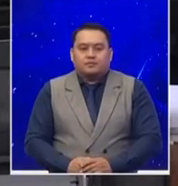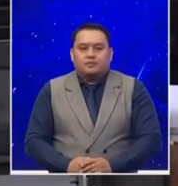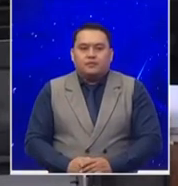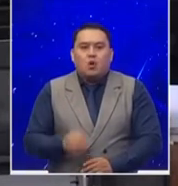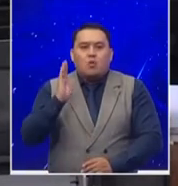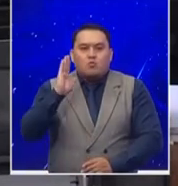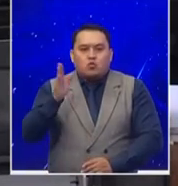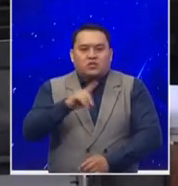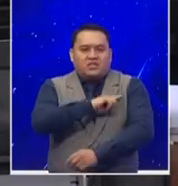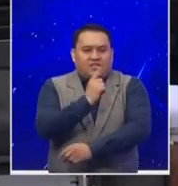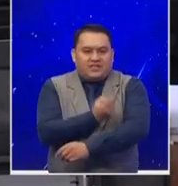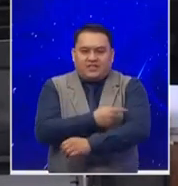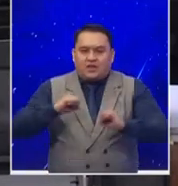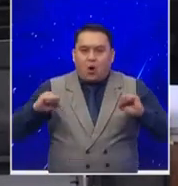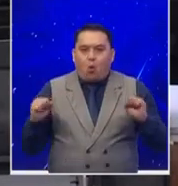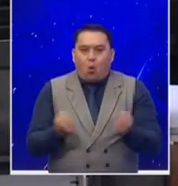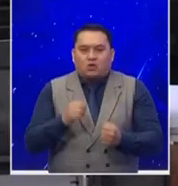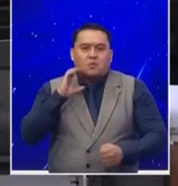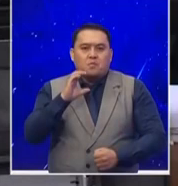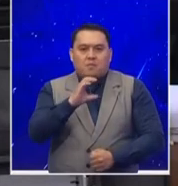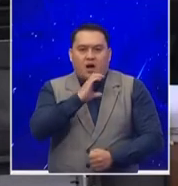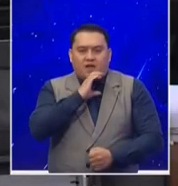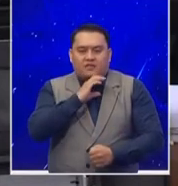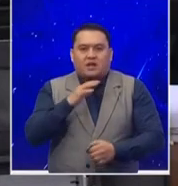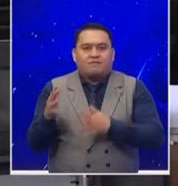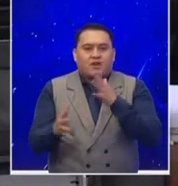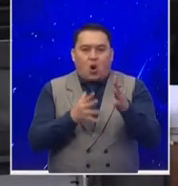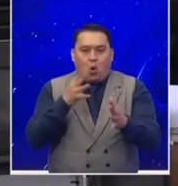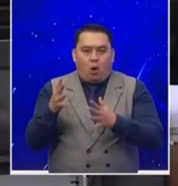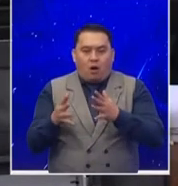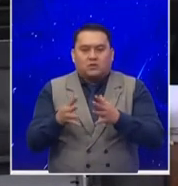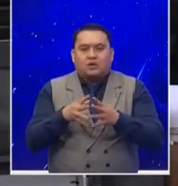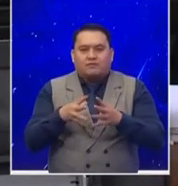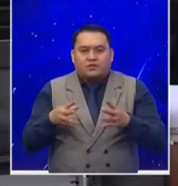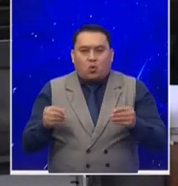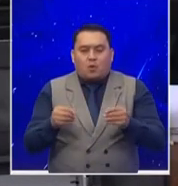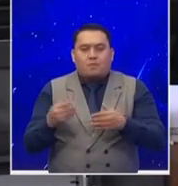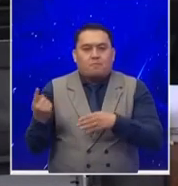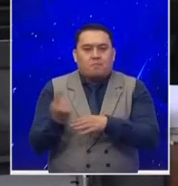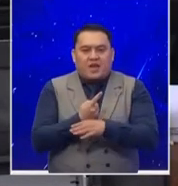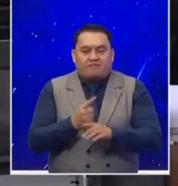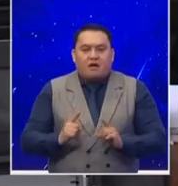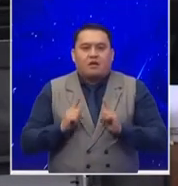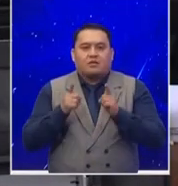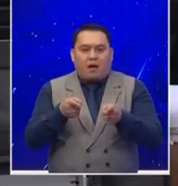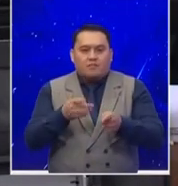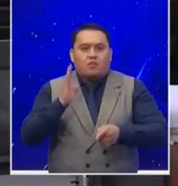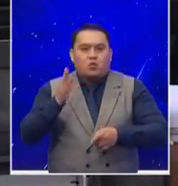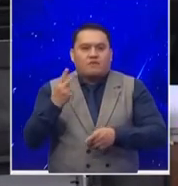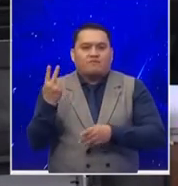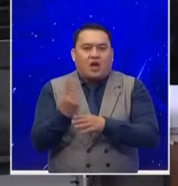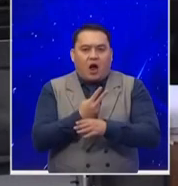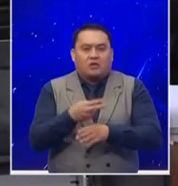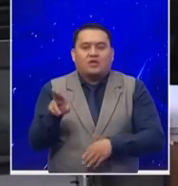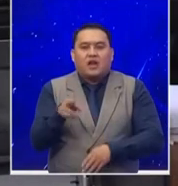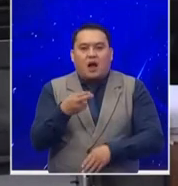Впереди сильные холода, идут сибирские морозы. Но потом арктический циклон должен отступить. Это первая волна. Вторая волна будет во второй